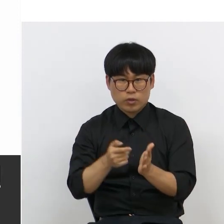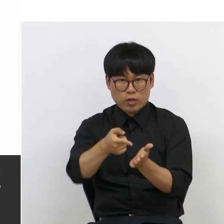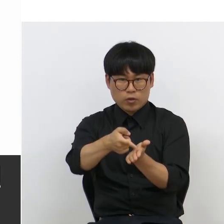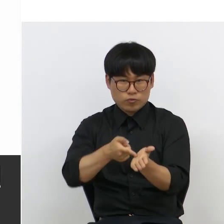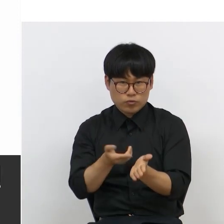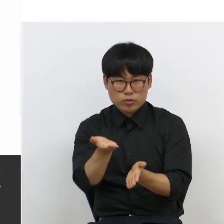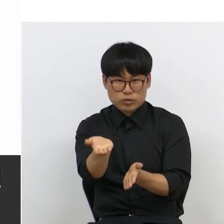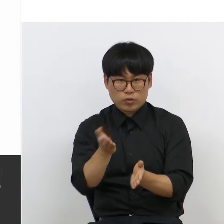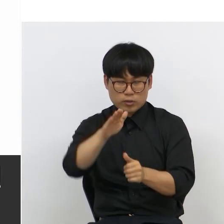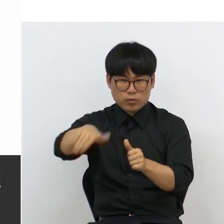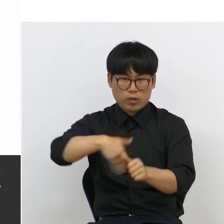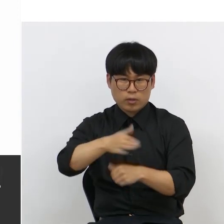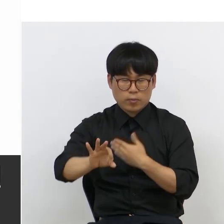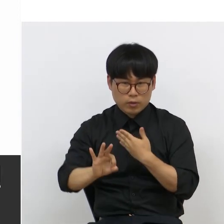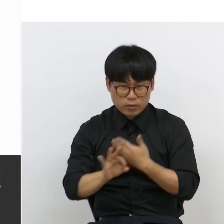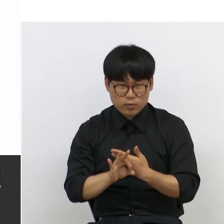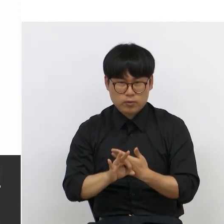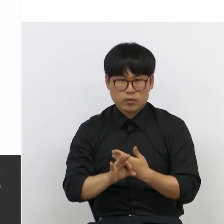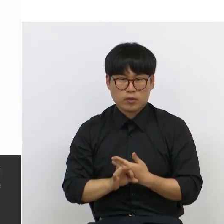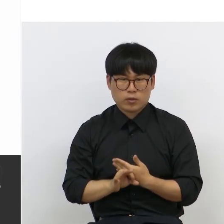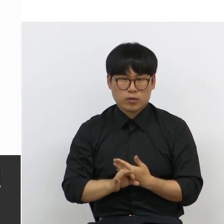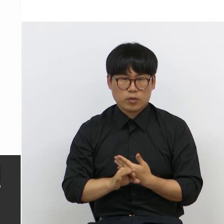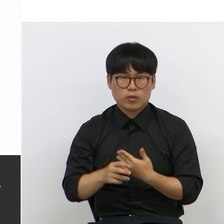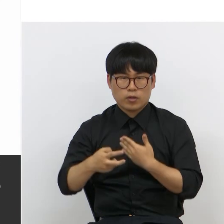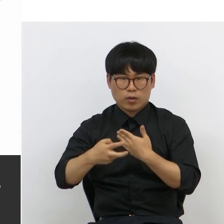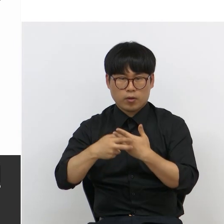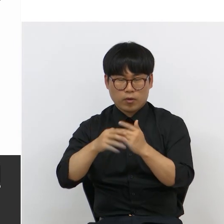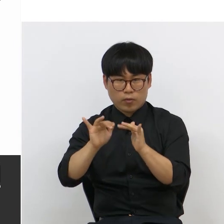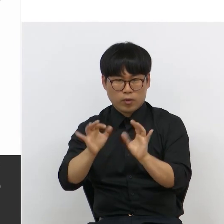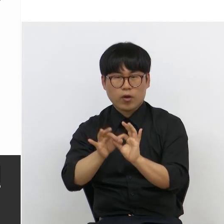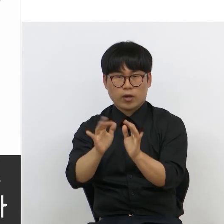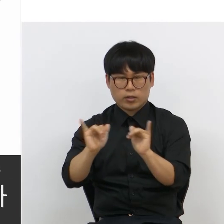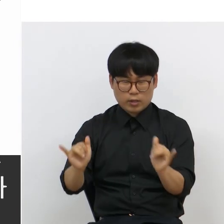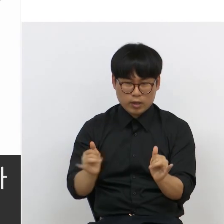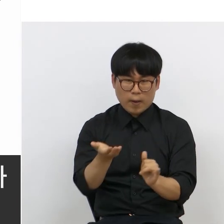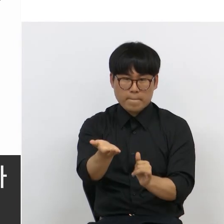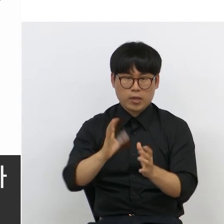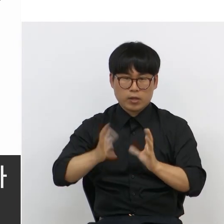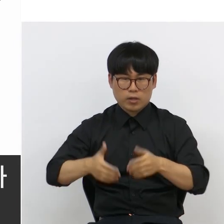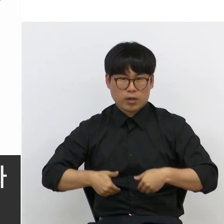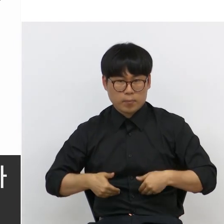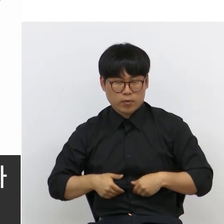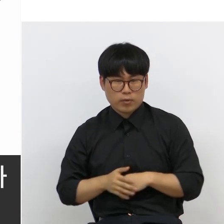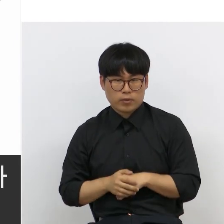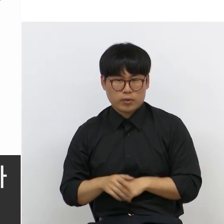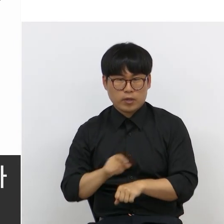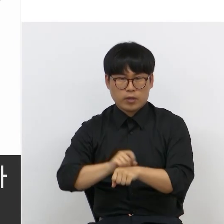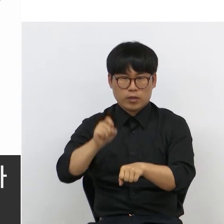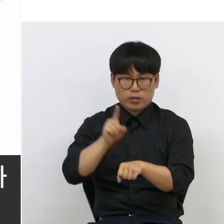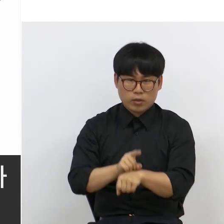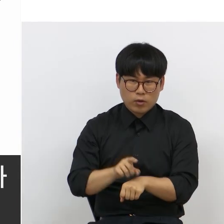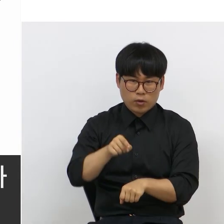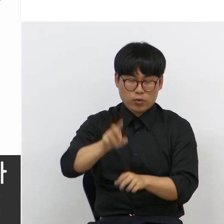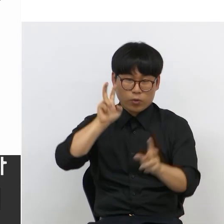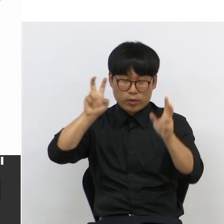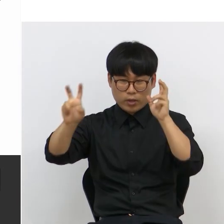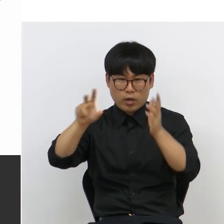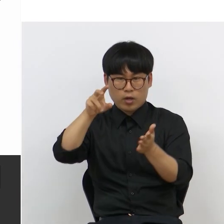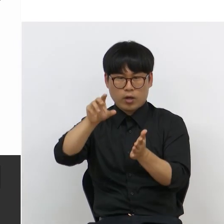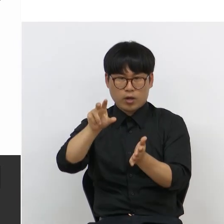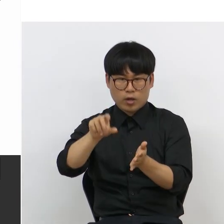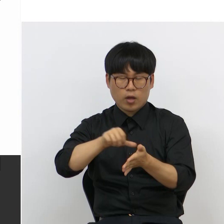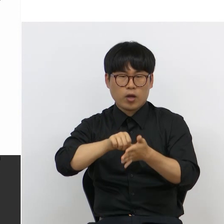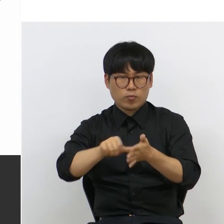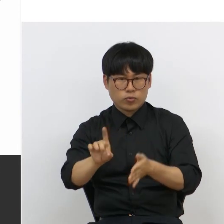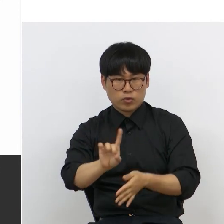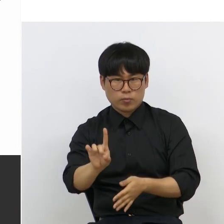앞두시고 있다면 의료진하고 충분히 이런 부분을 상의를 하셔야 됩니다. 뭐 특징적으로 어떤 회사의 제품은